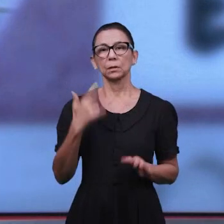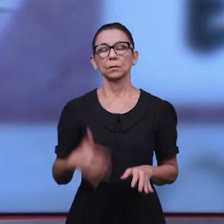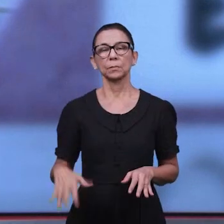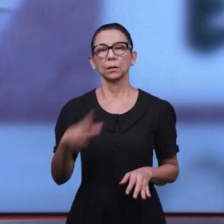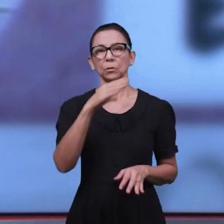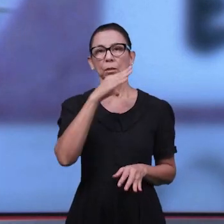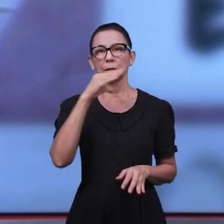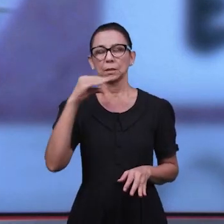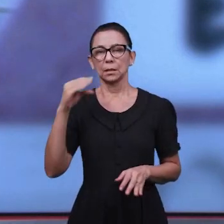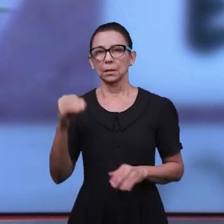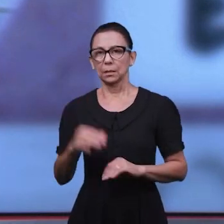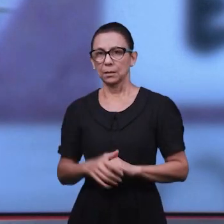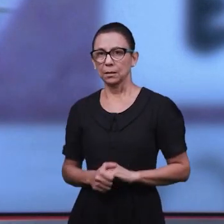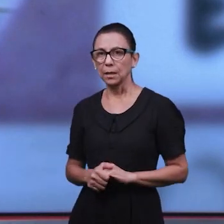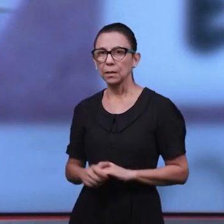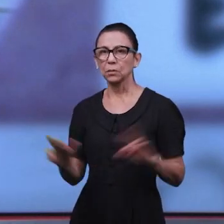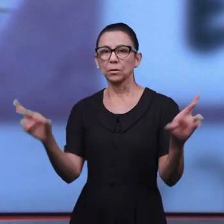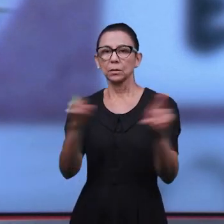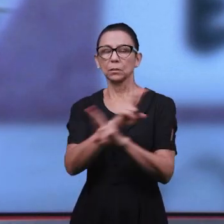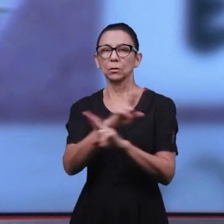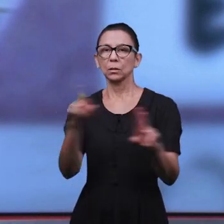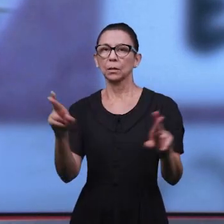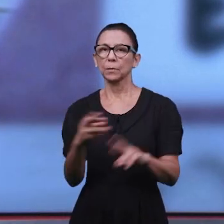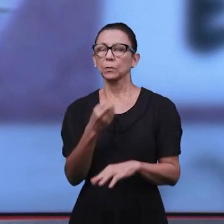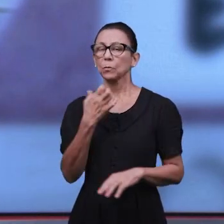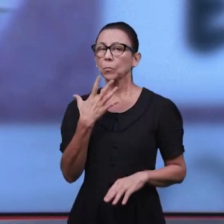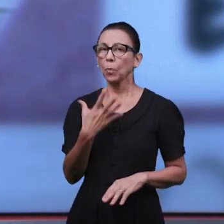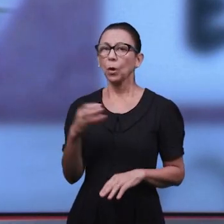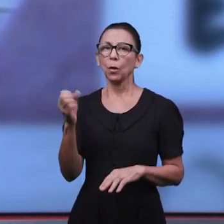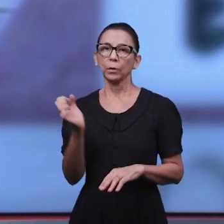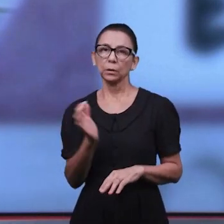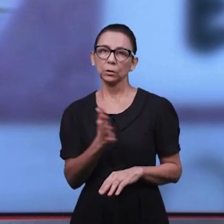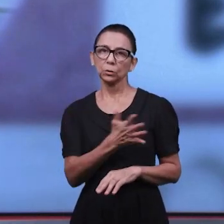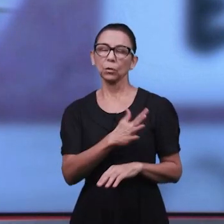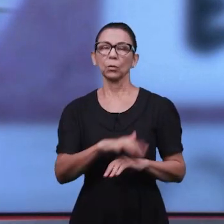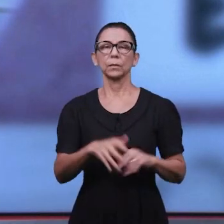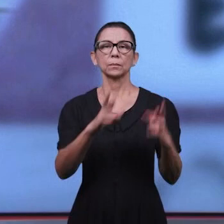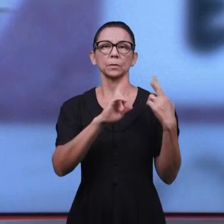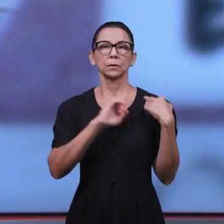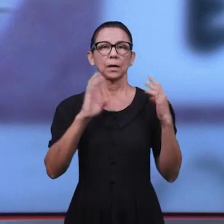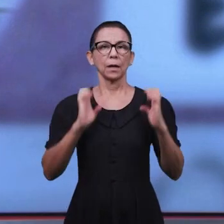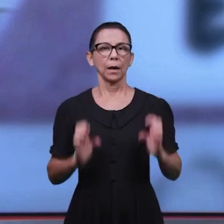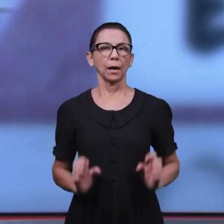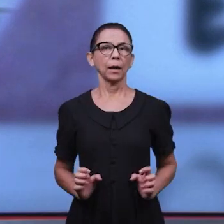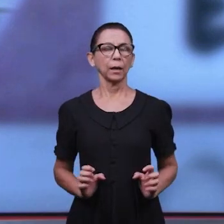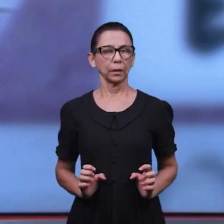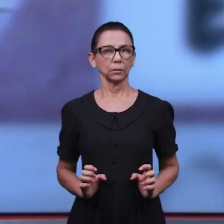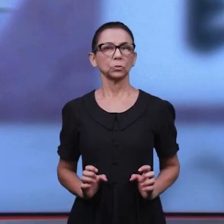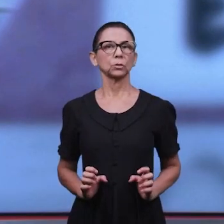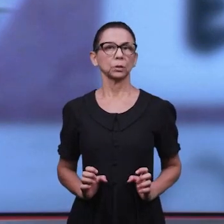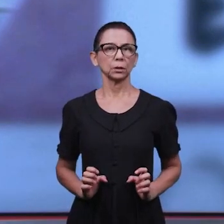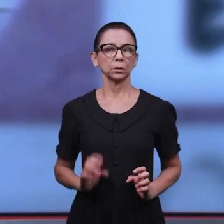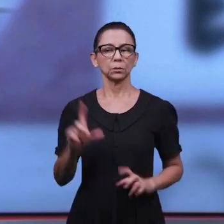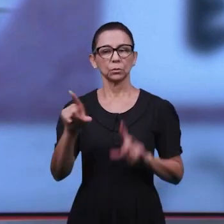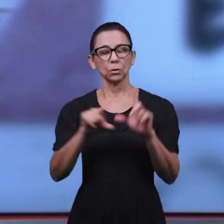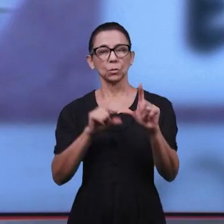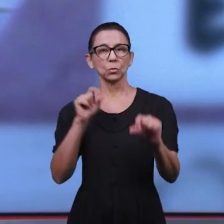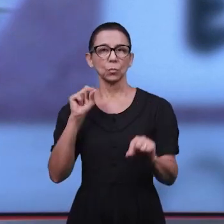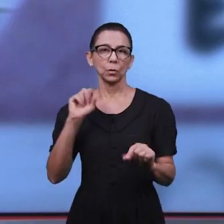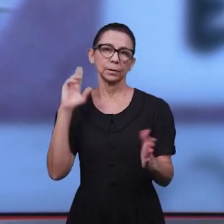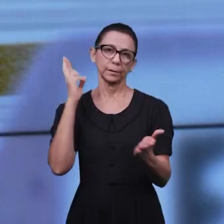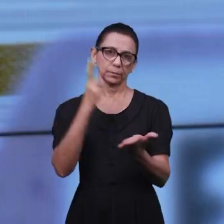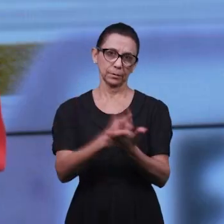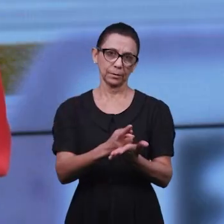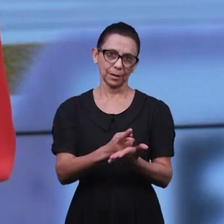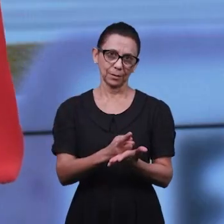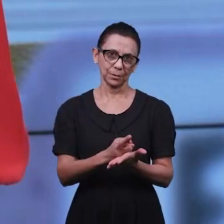conflits, dans la prise de décision, dans la construction des rapports entre les personnes, Donc